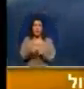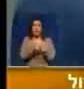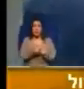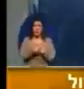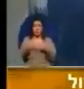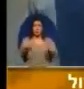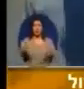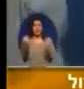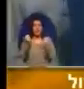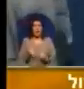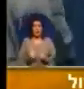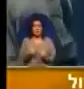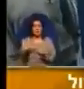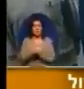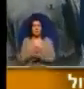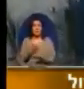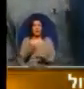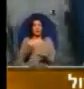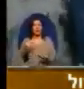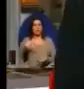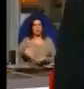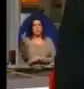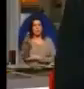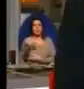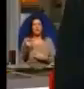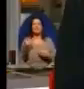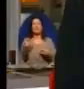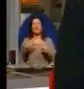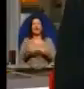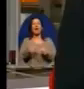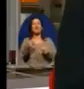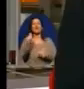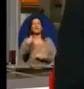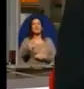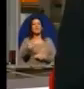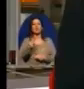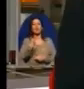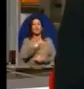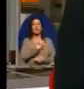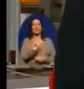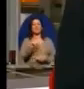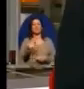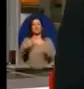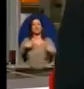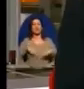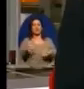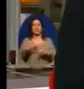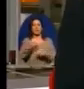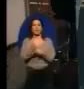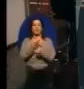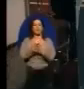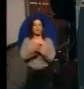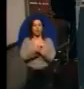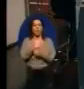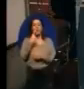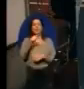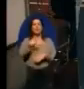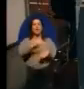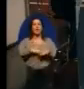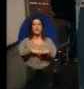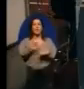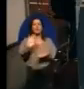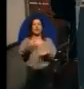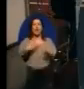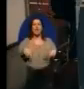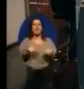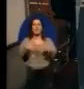להשיג משהו במדינה הזו? חברת הכנסת שלי יחימוביץ', יושבת ראש מפלגת העבודה, שלום שלי. שלום בן. את אומרים שאת המומחית הכי גדולה לוועדים